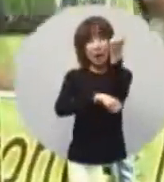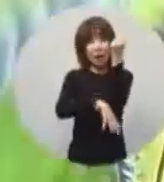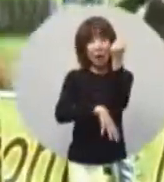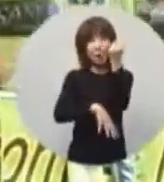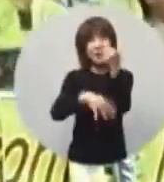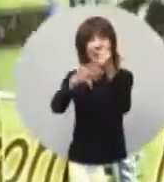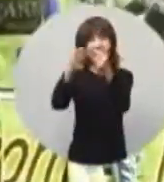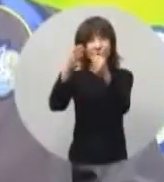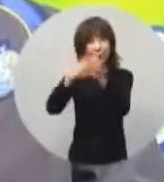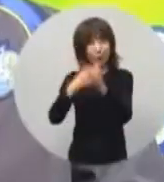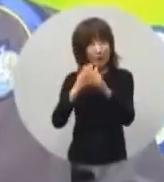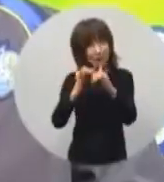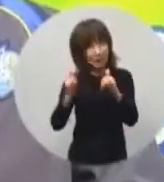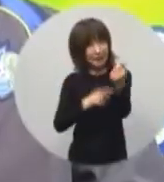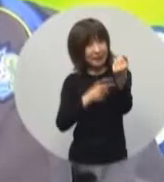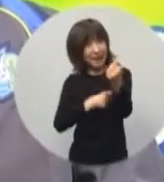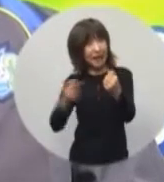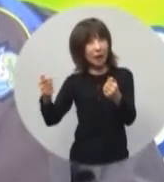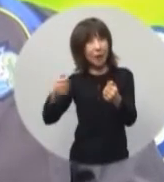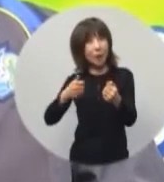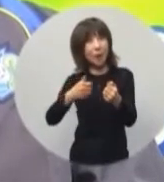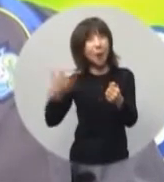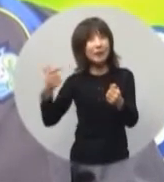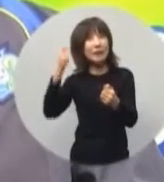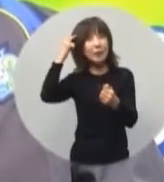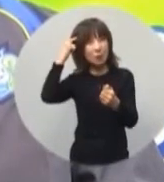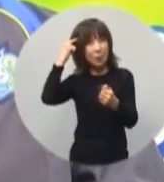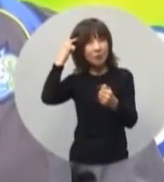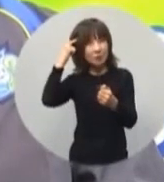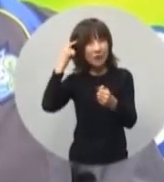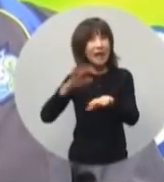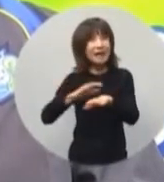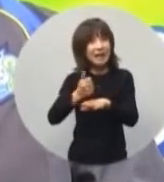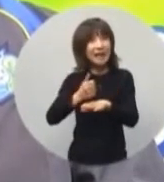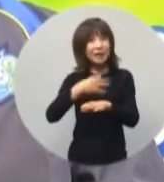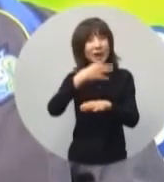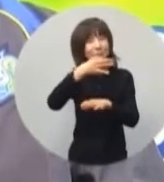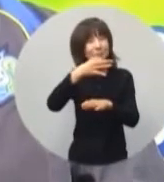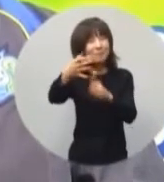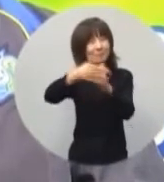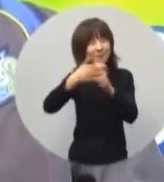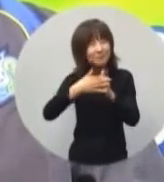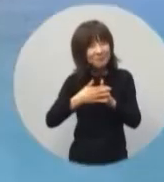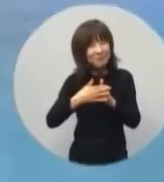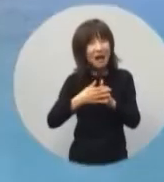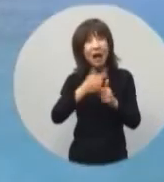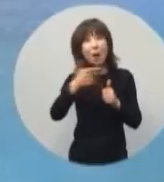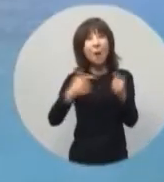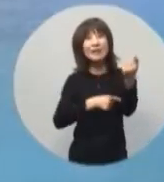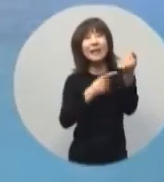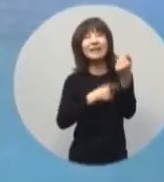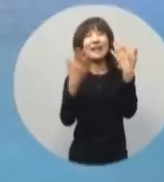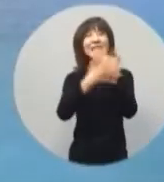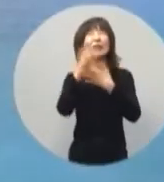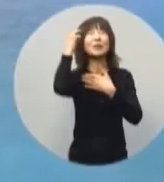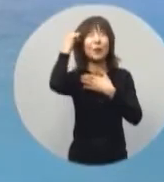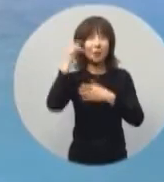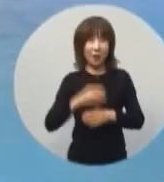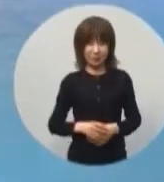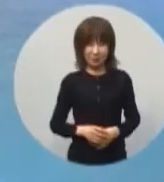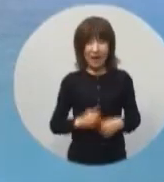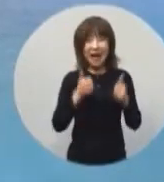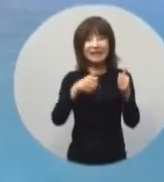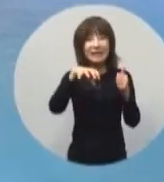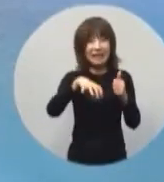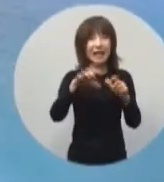いと思います。選手はやっぱあの声援っていうのは何がどれも買い上げたないパワーになると思うんで。 続いて茅ヶ崎にお